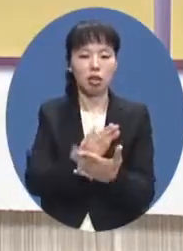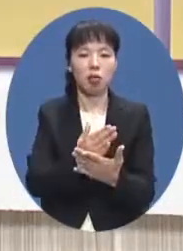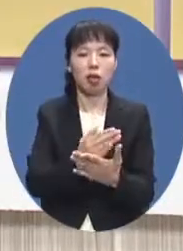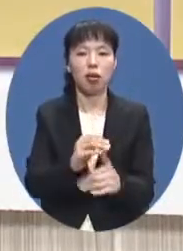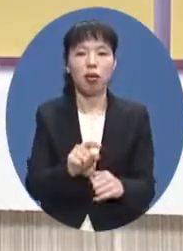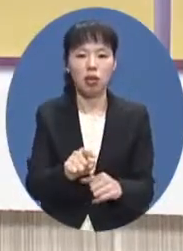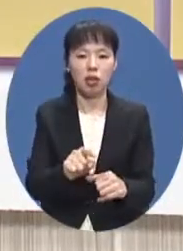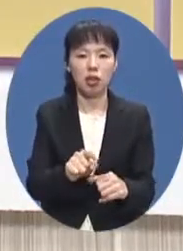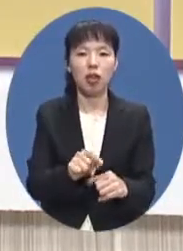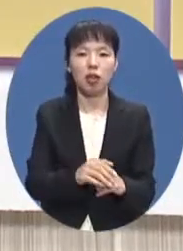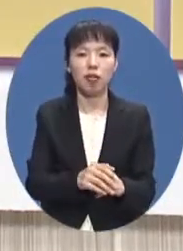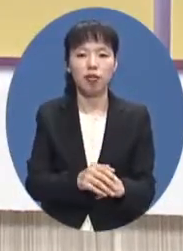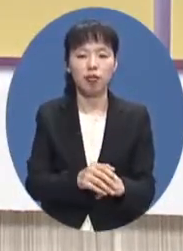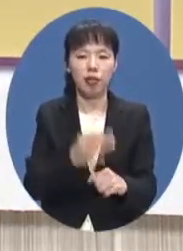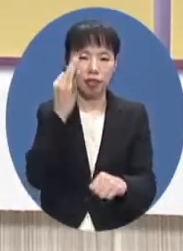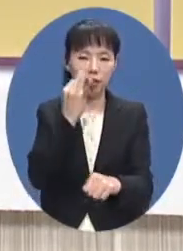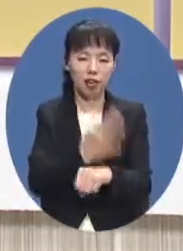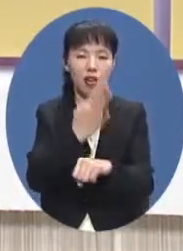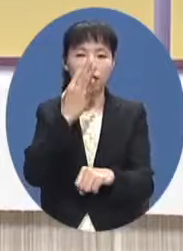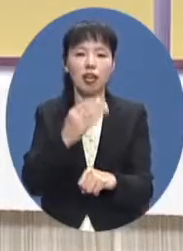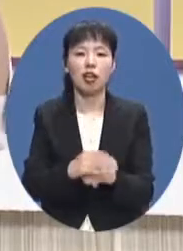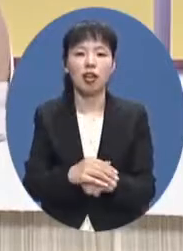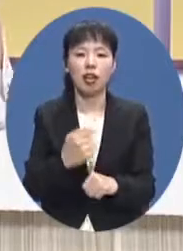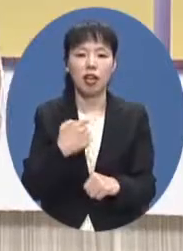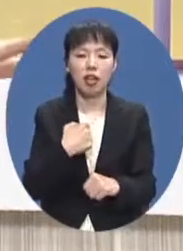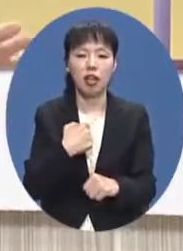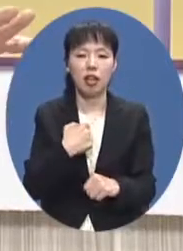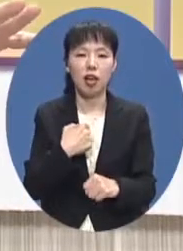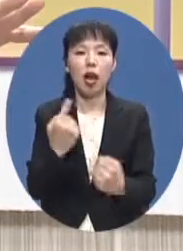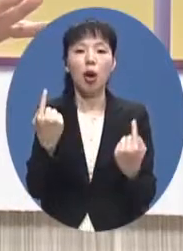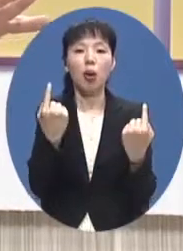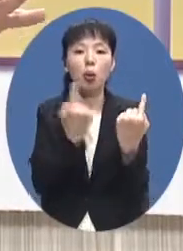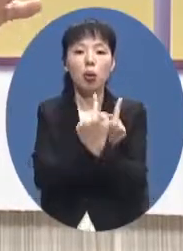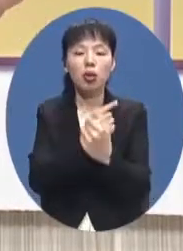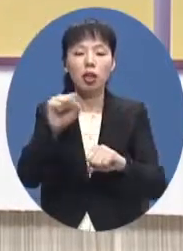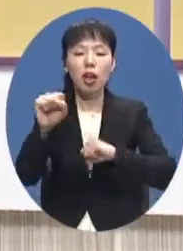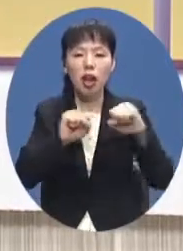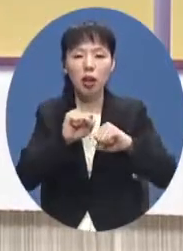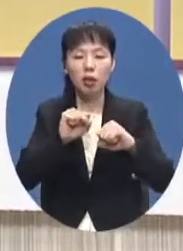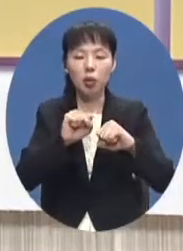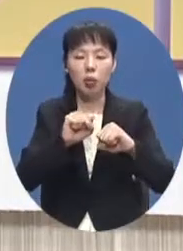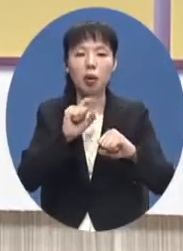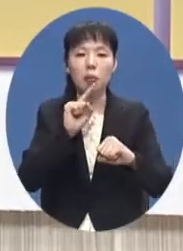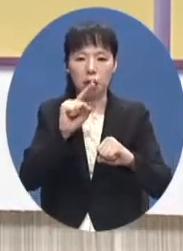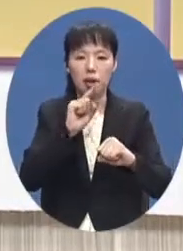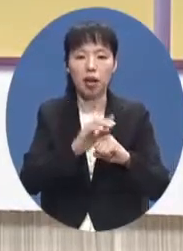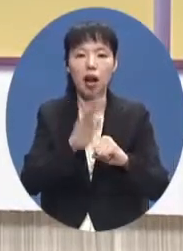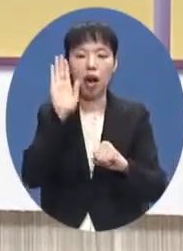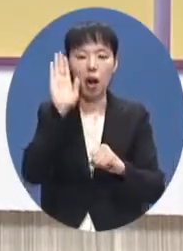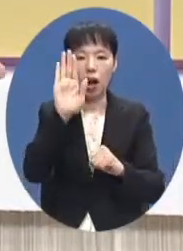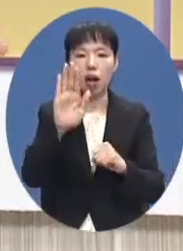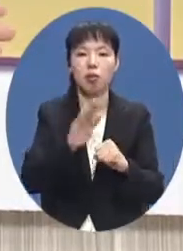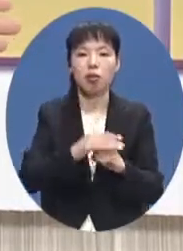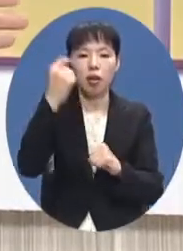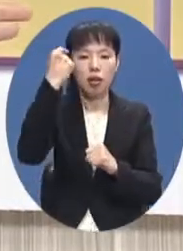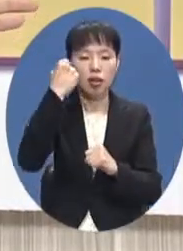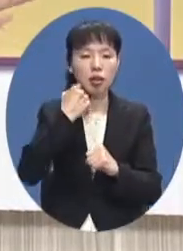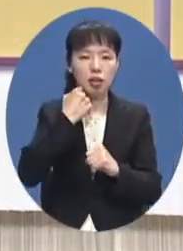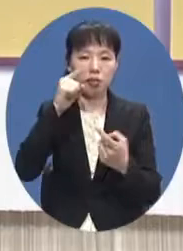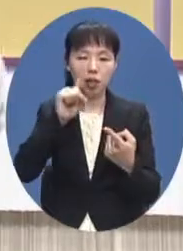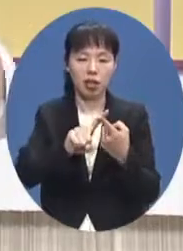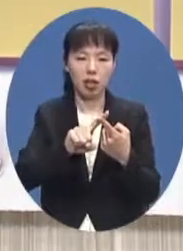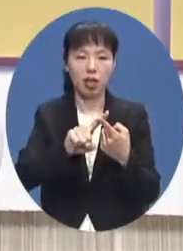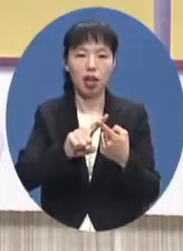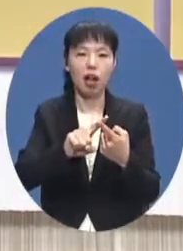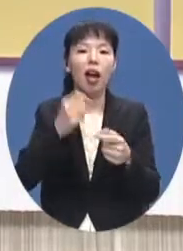그때 그냥 간결하게 그냥 아이가 내가 고쳐야 될 행동만 이야기하시고요. 그리고 앞으로 그 느낌에 대해서만 이야기하시고